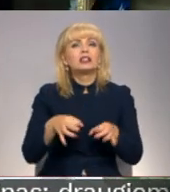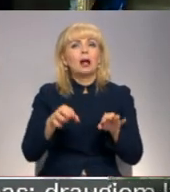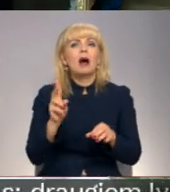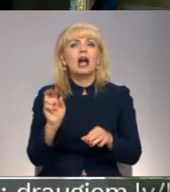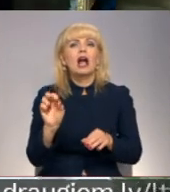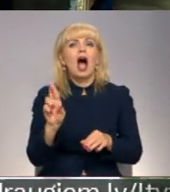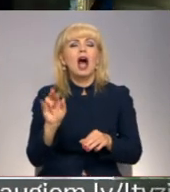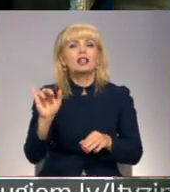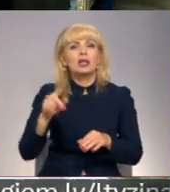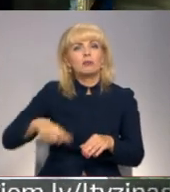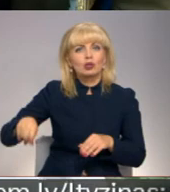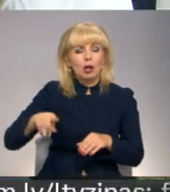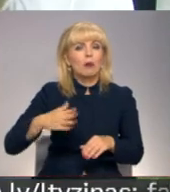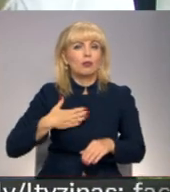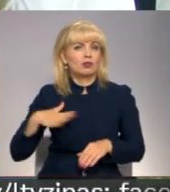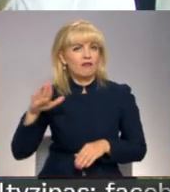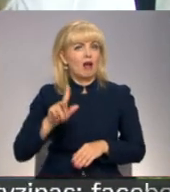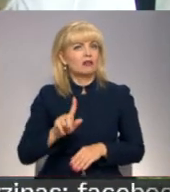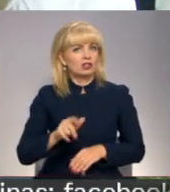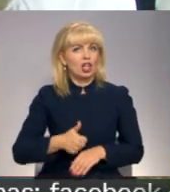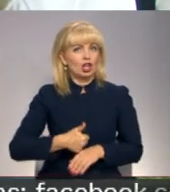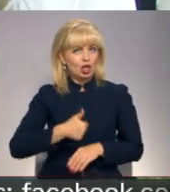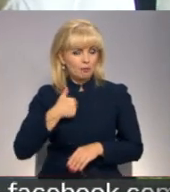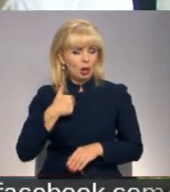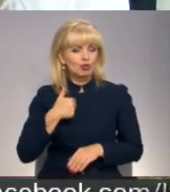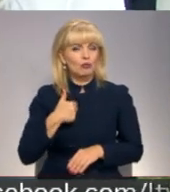kur mūsu valstī ir īpašumi.